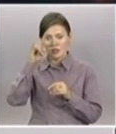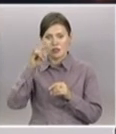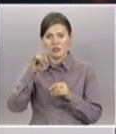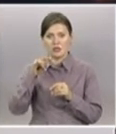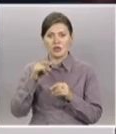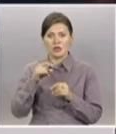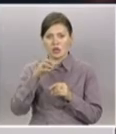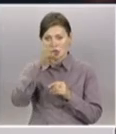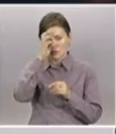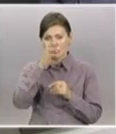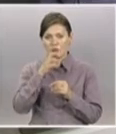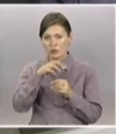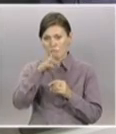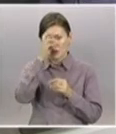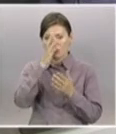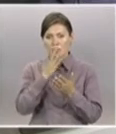қазақ еліміздің,